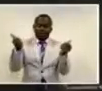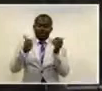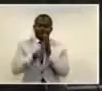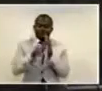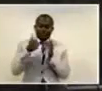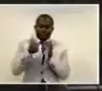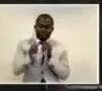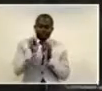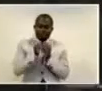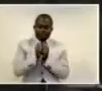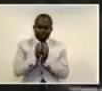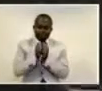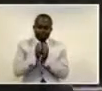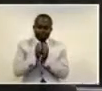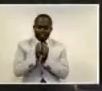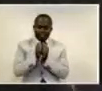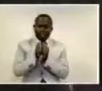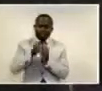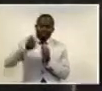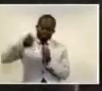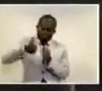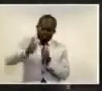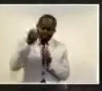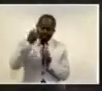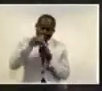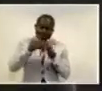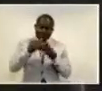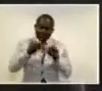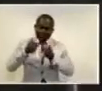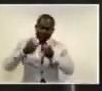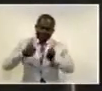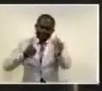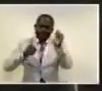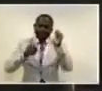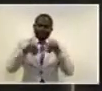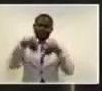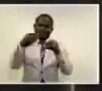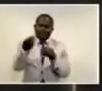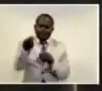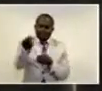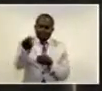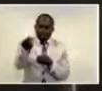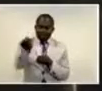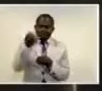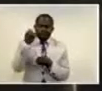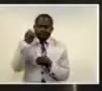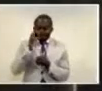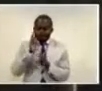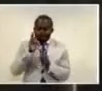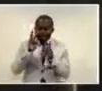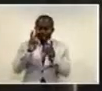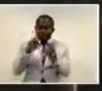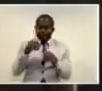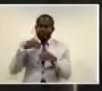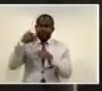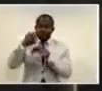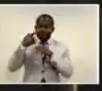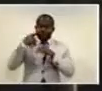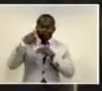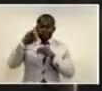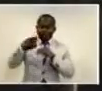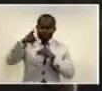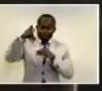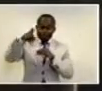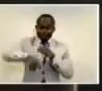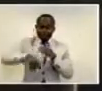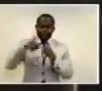ikibazo cye mwebwe niba mwakemuye ibyanyu ababaha amafaranga niba bareba bagasanga ibyo mwari